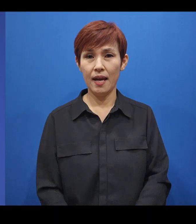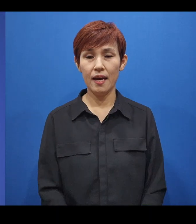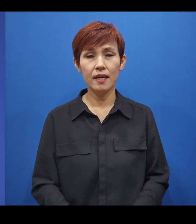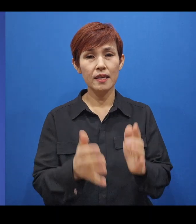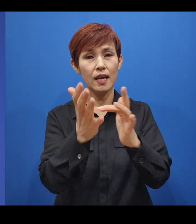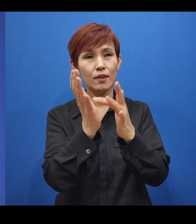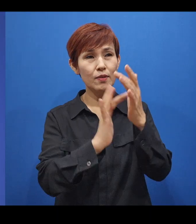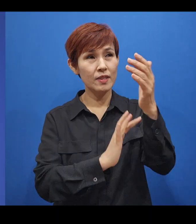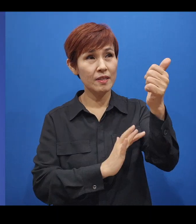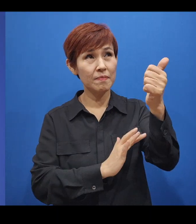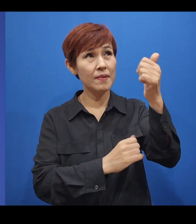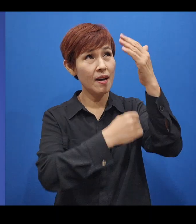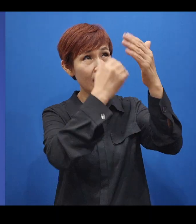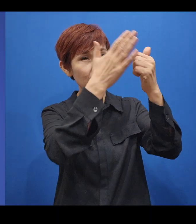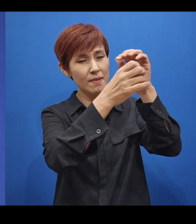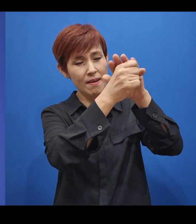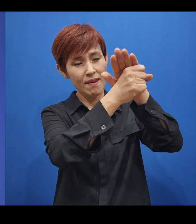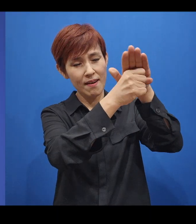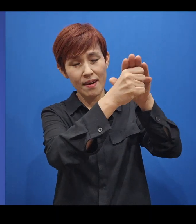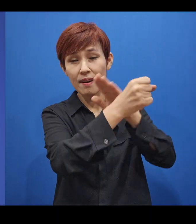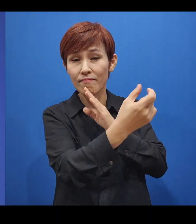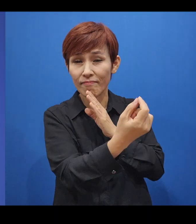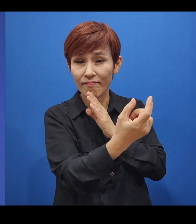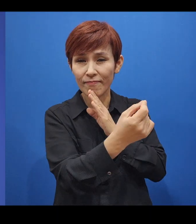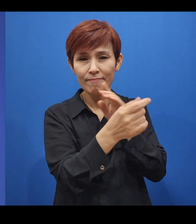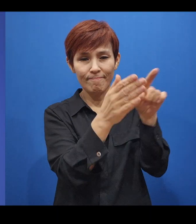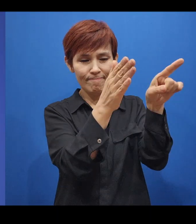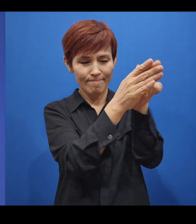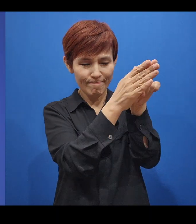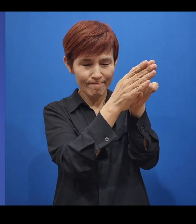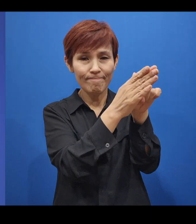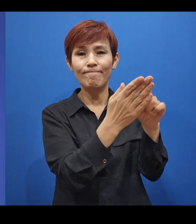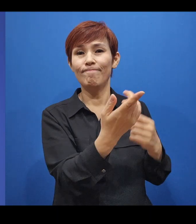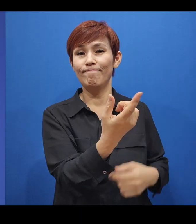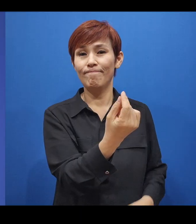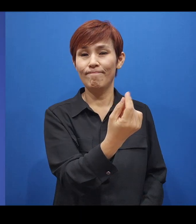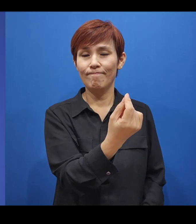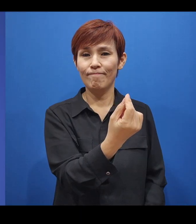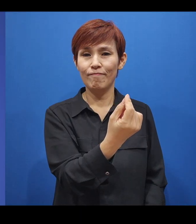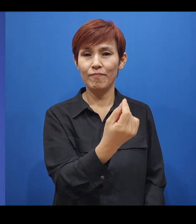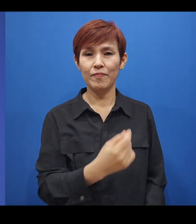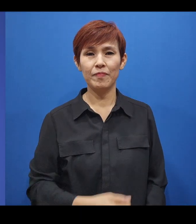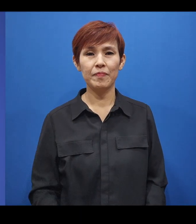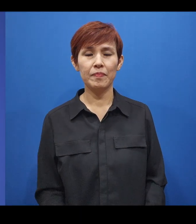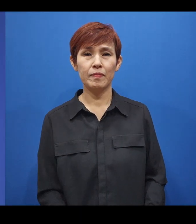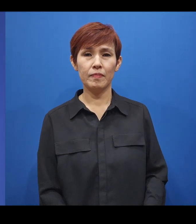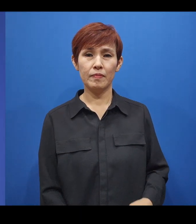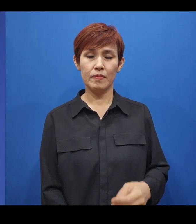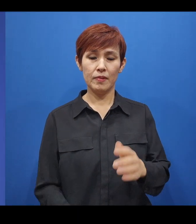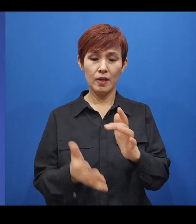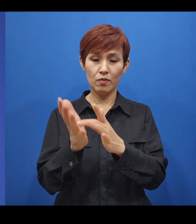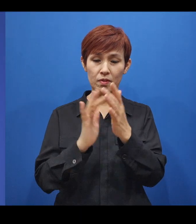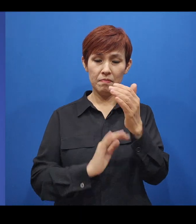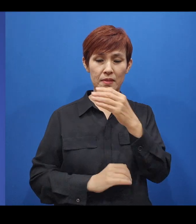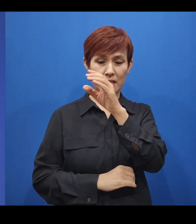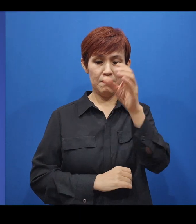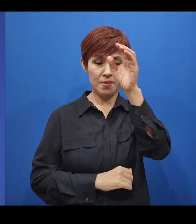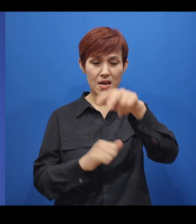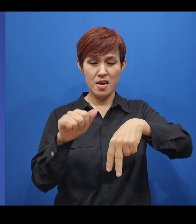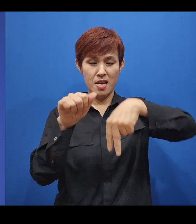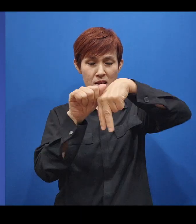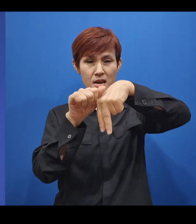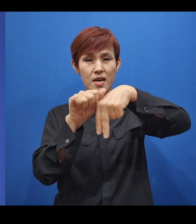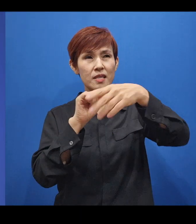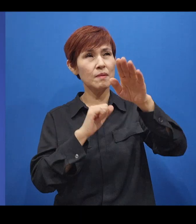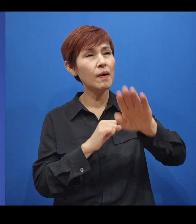예수님이 하나님 얼마나 사랑해요? 얼마나 신뢰해요? 자신을 십자가에 매달아 죽이시는 아버지를